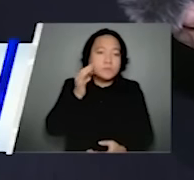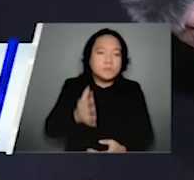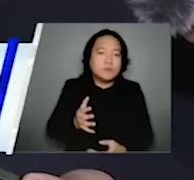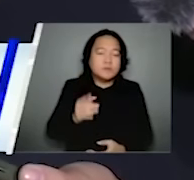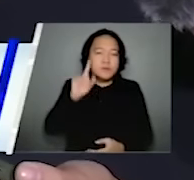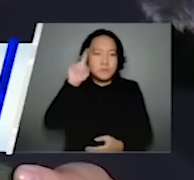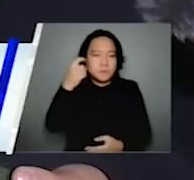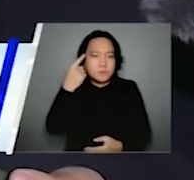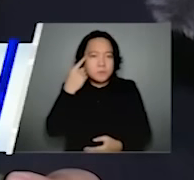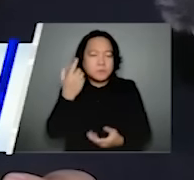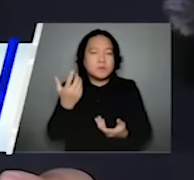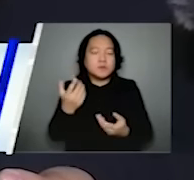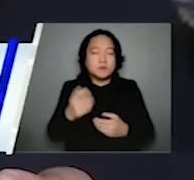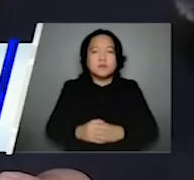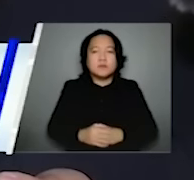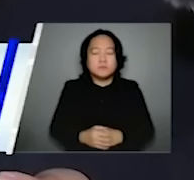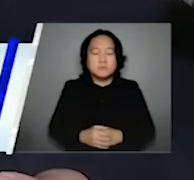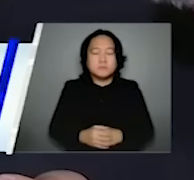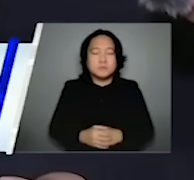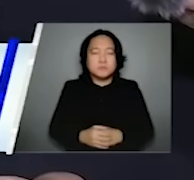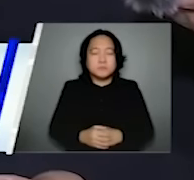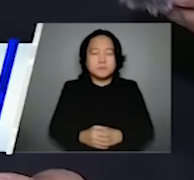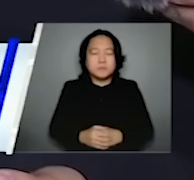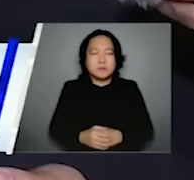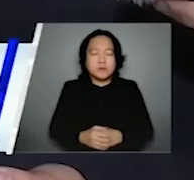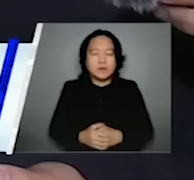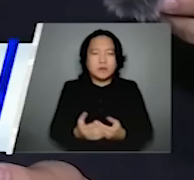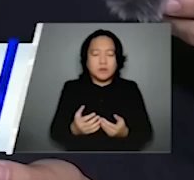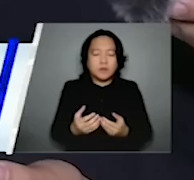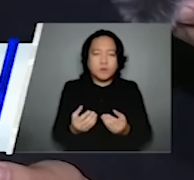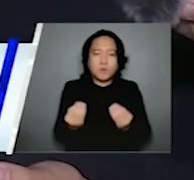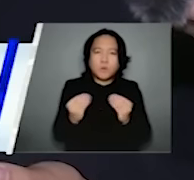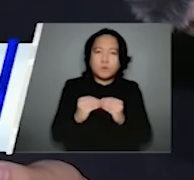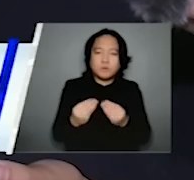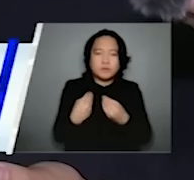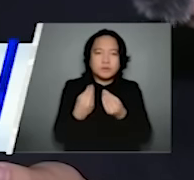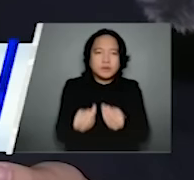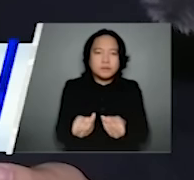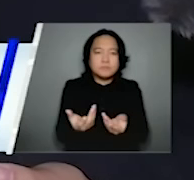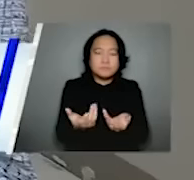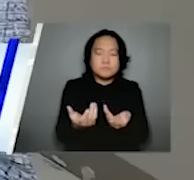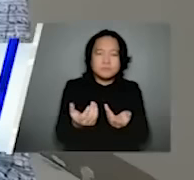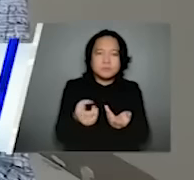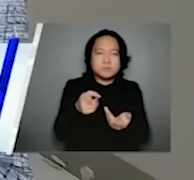see they are having tremendous success really at achieving their more than